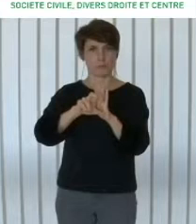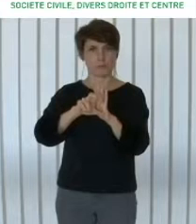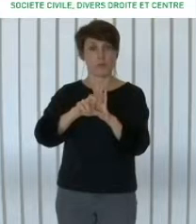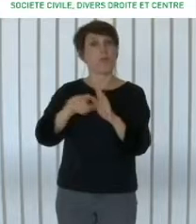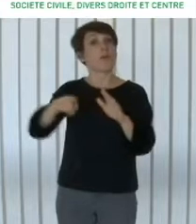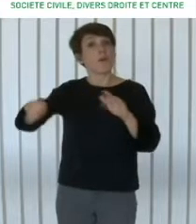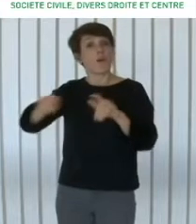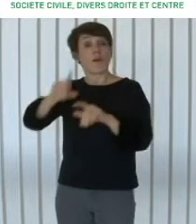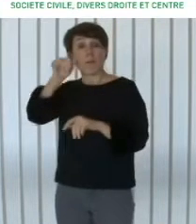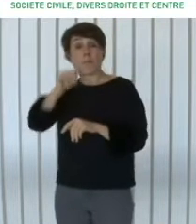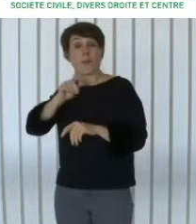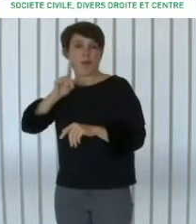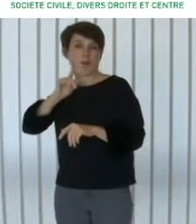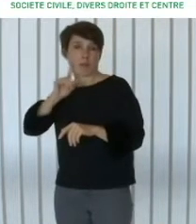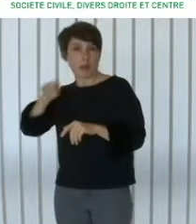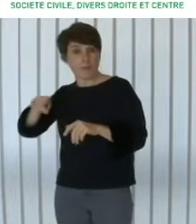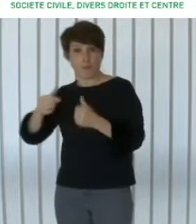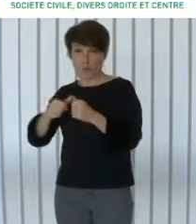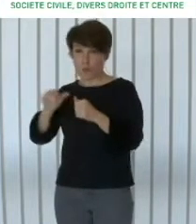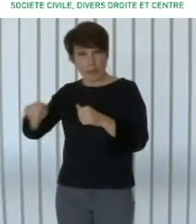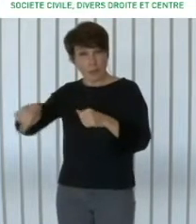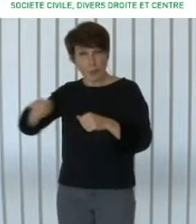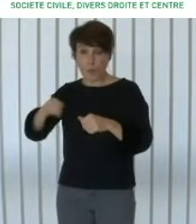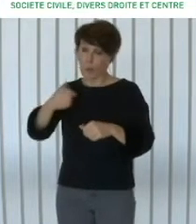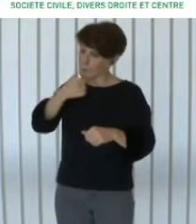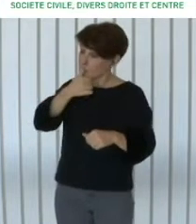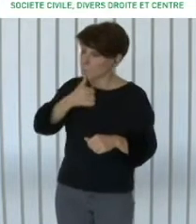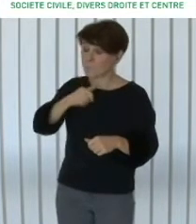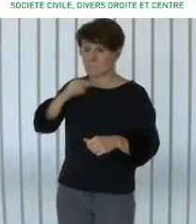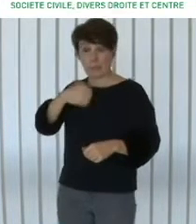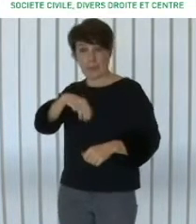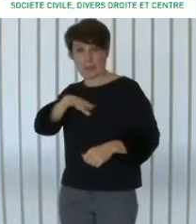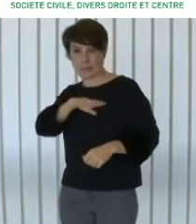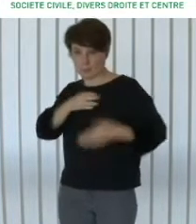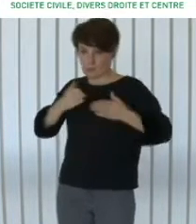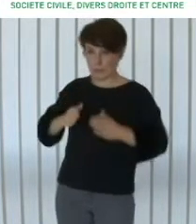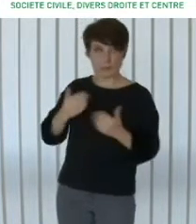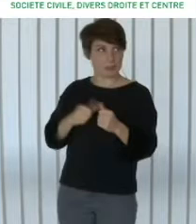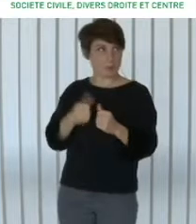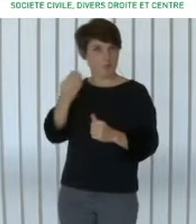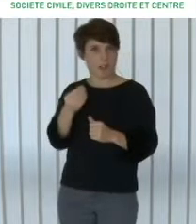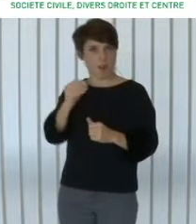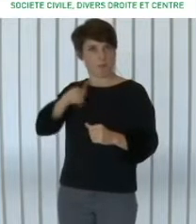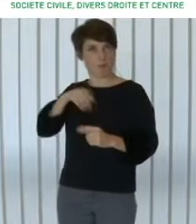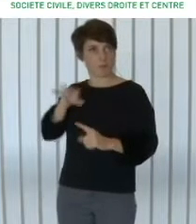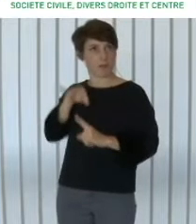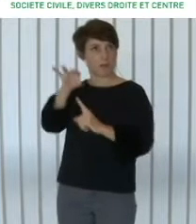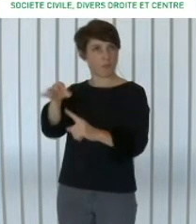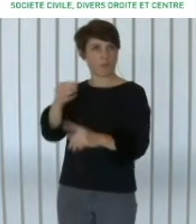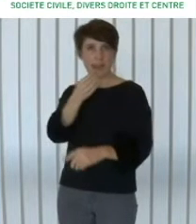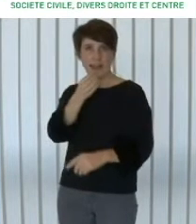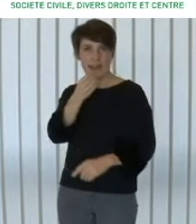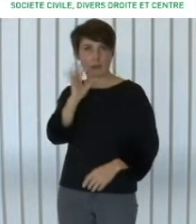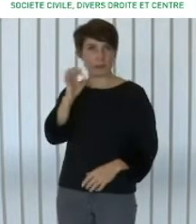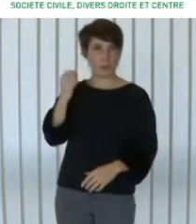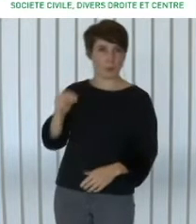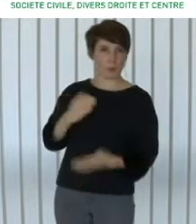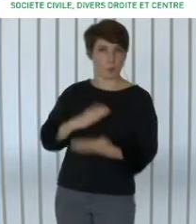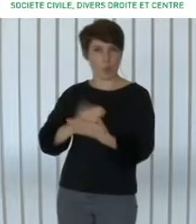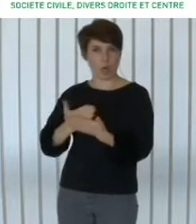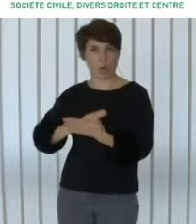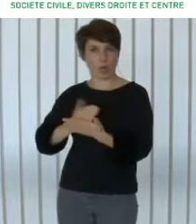du Jardin de Ville doivent prendre la responsabilité d'envoyer ou non leurs enfants à la cantine, car, nous